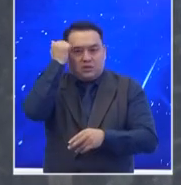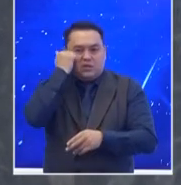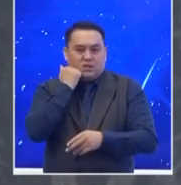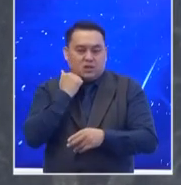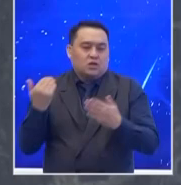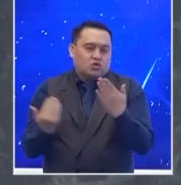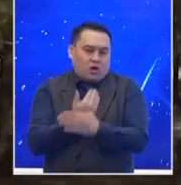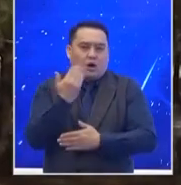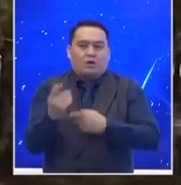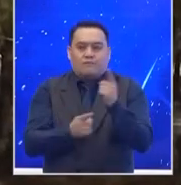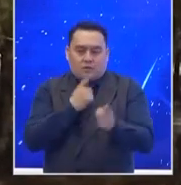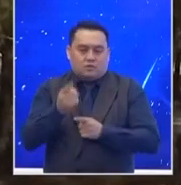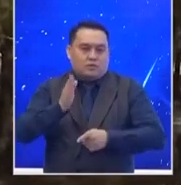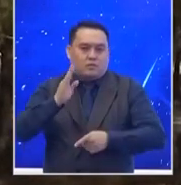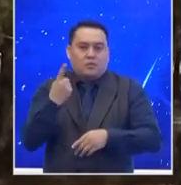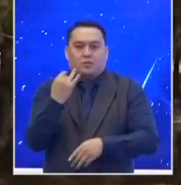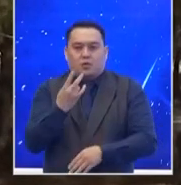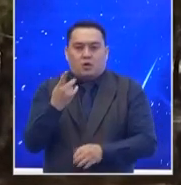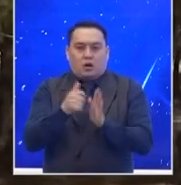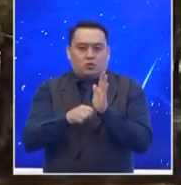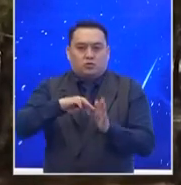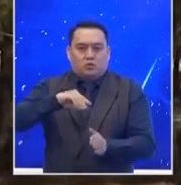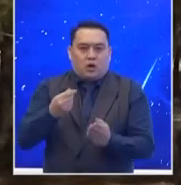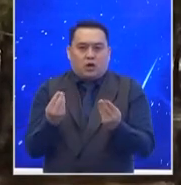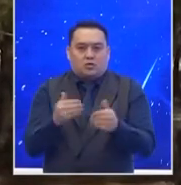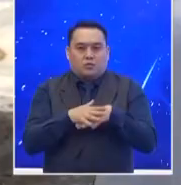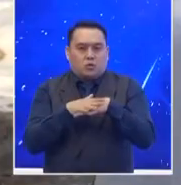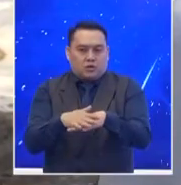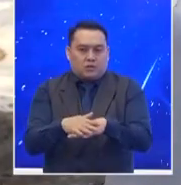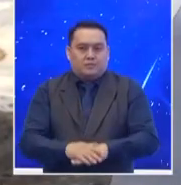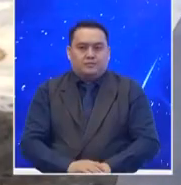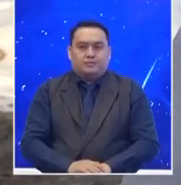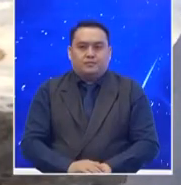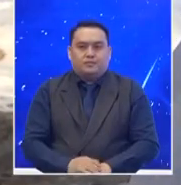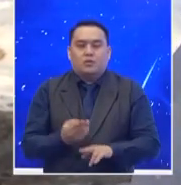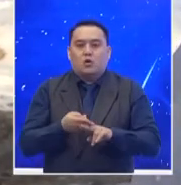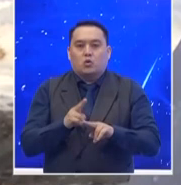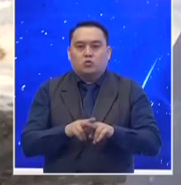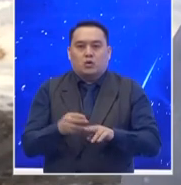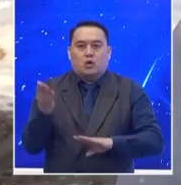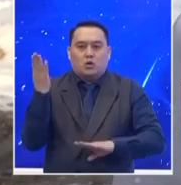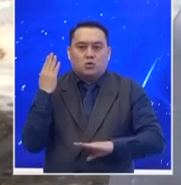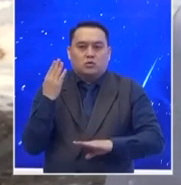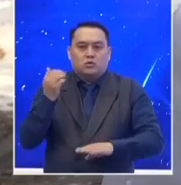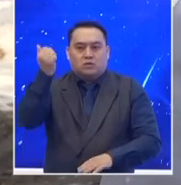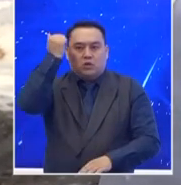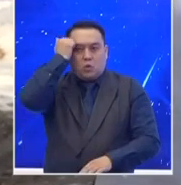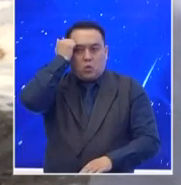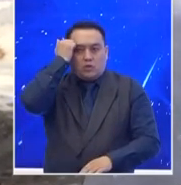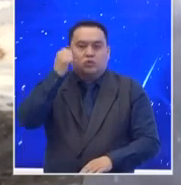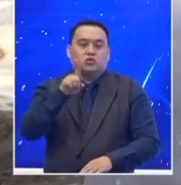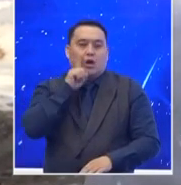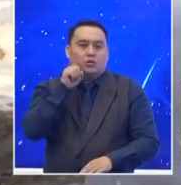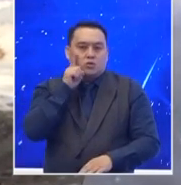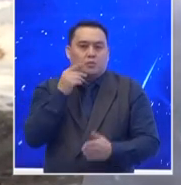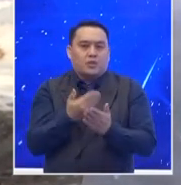жерлері қайта жаңарады. Оған 1 миллион 600 мың теңге қаражат бөлініпті. Соғыс кезіндегі ата бабаларымызды еске алып, жастарыма